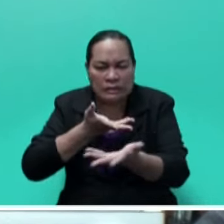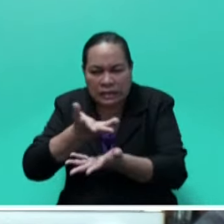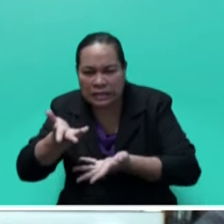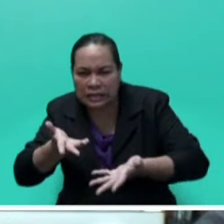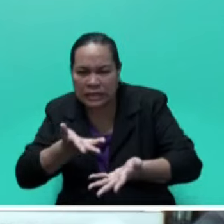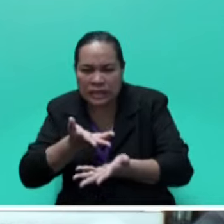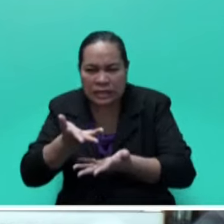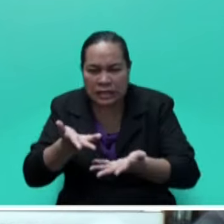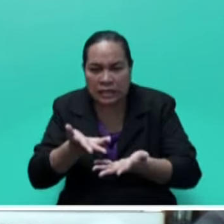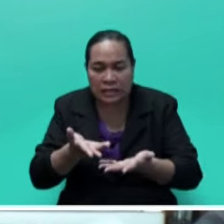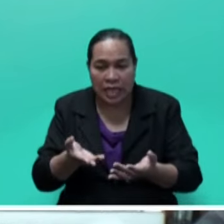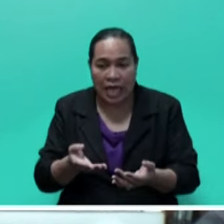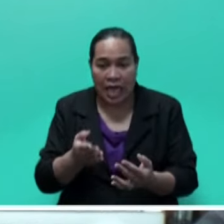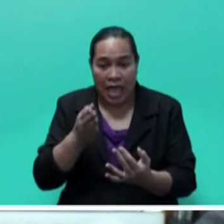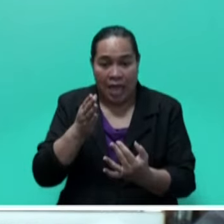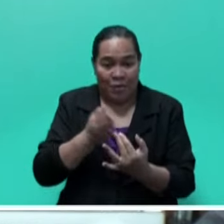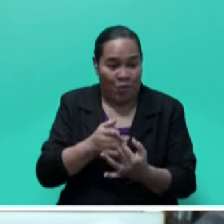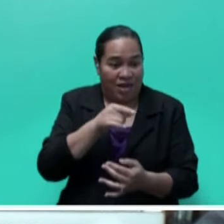vono turanga o Rambulu